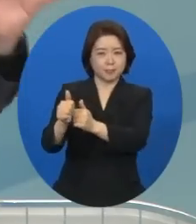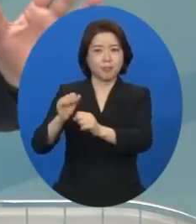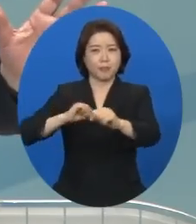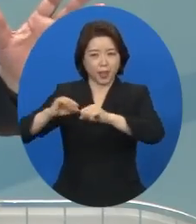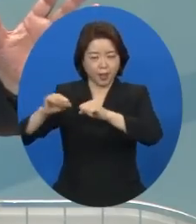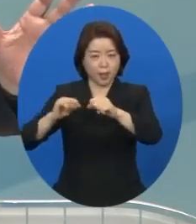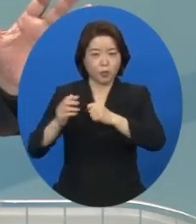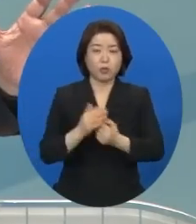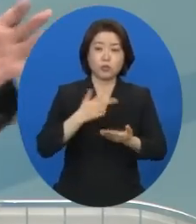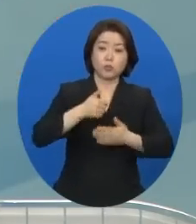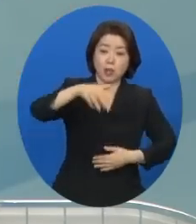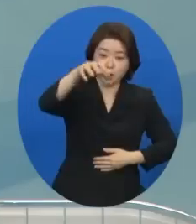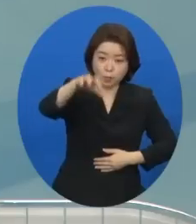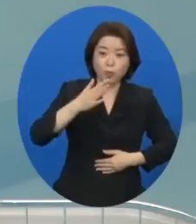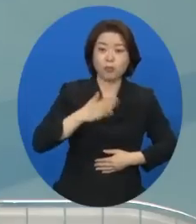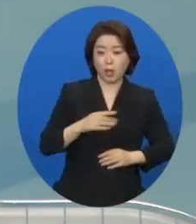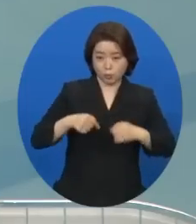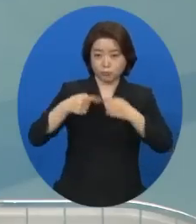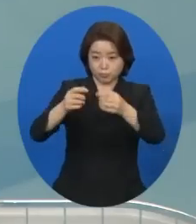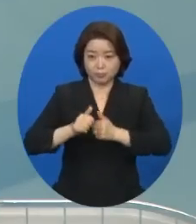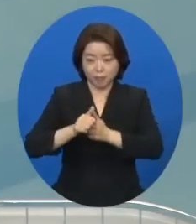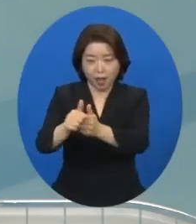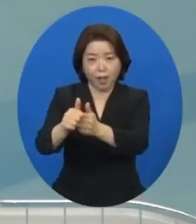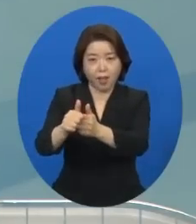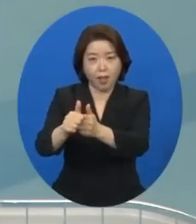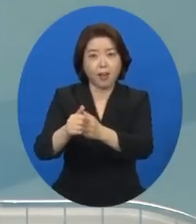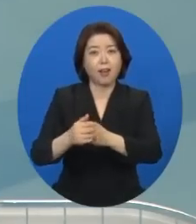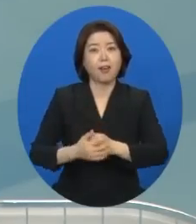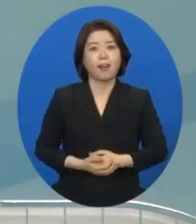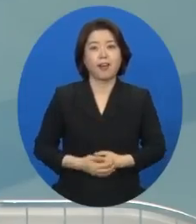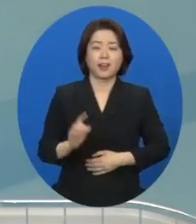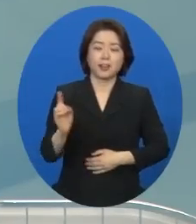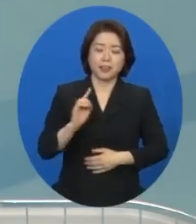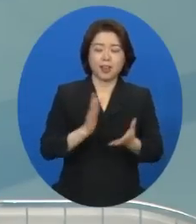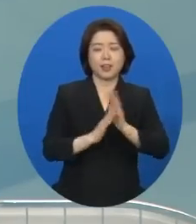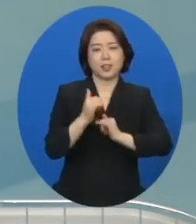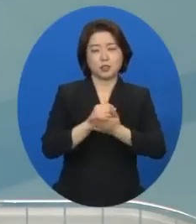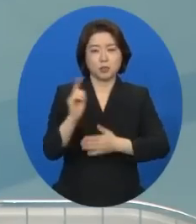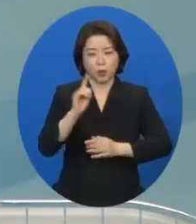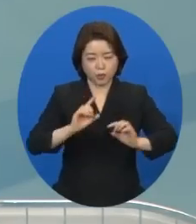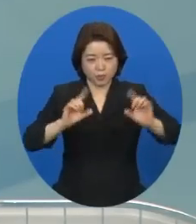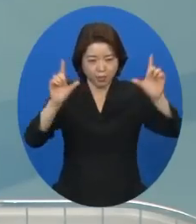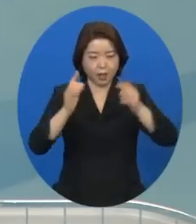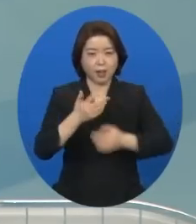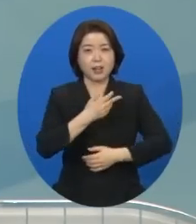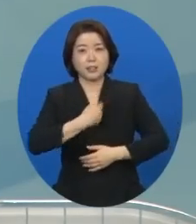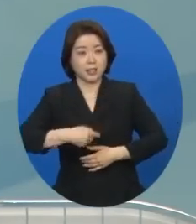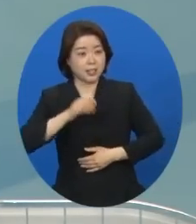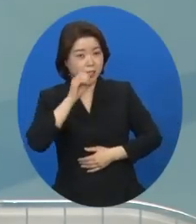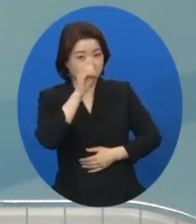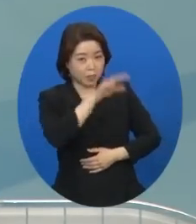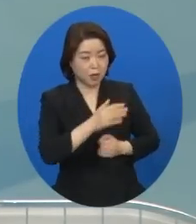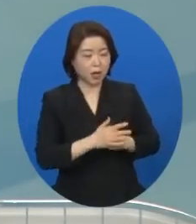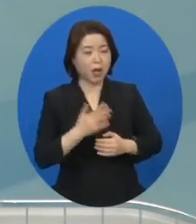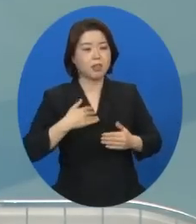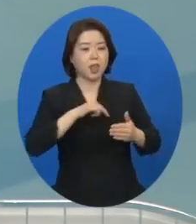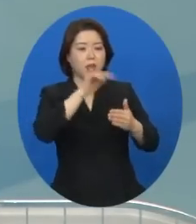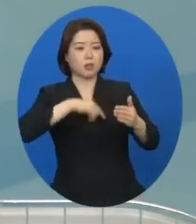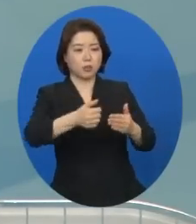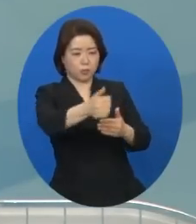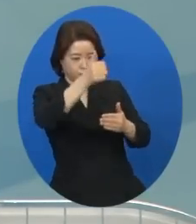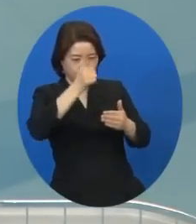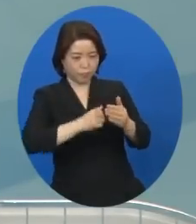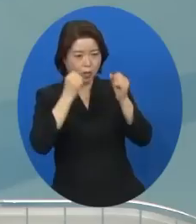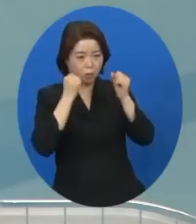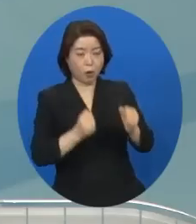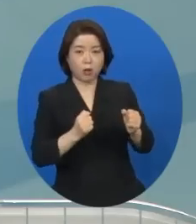내가 가는 거예요. 그런데 예수님께서 어느 날 제자들에게 내 안에 거하라 그렇게